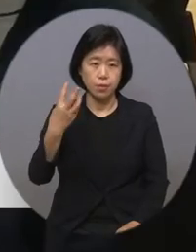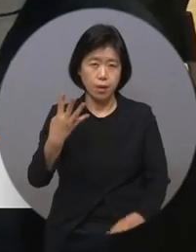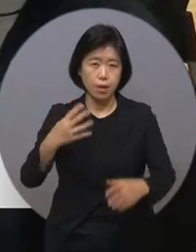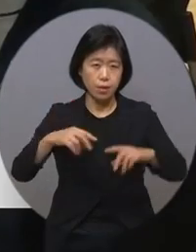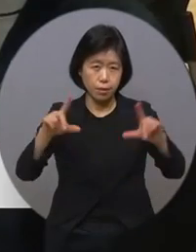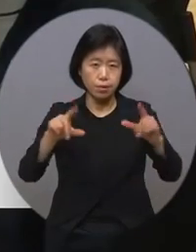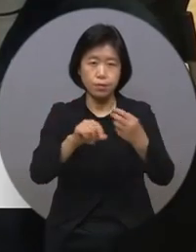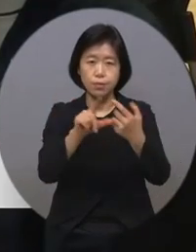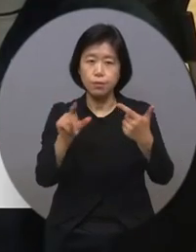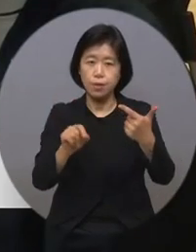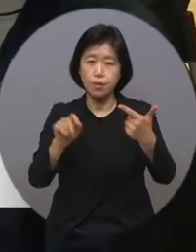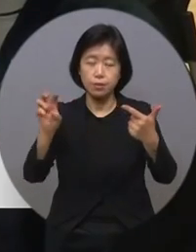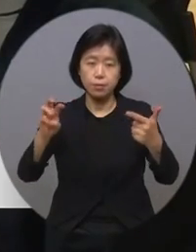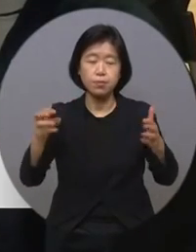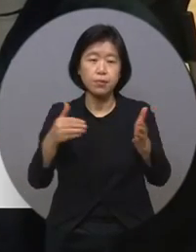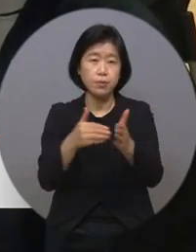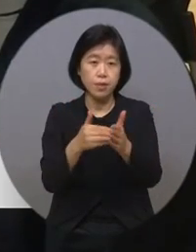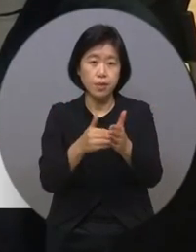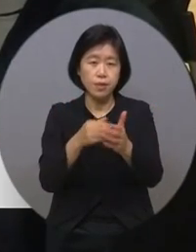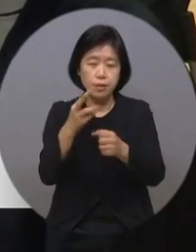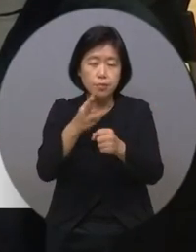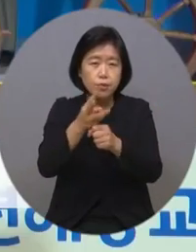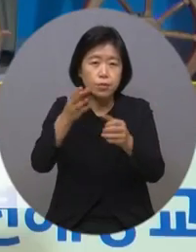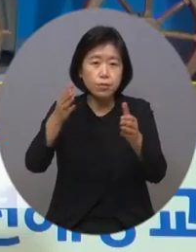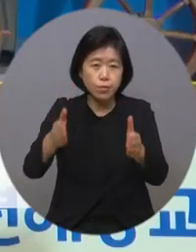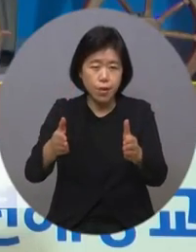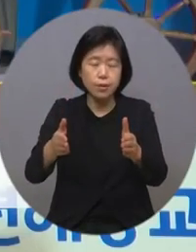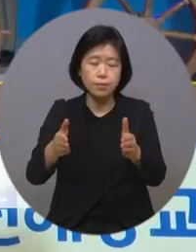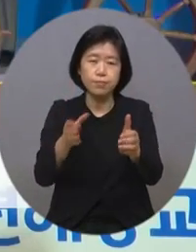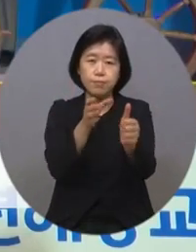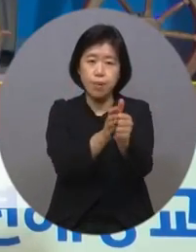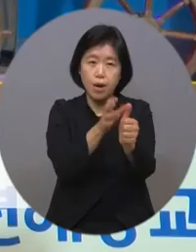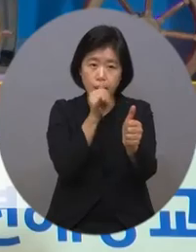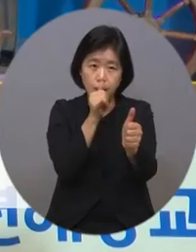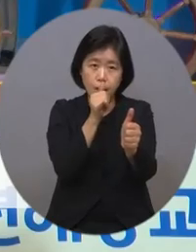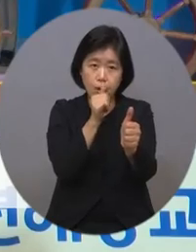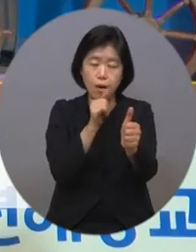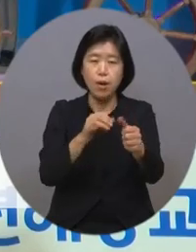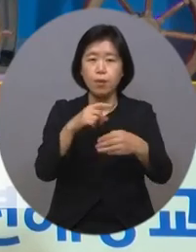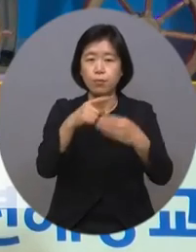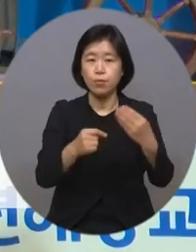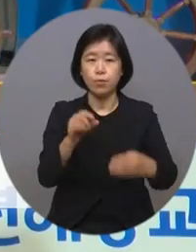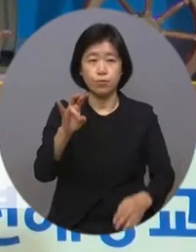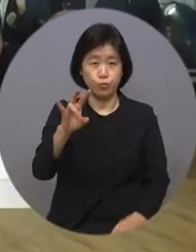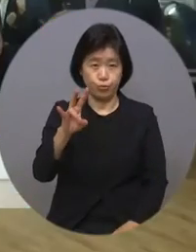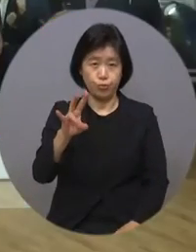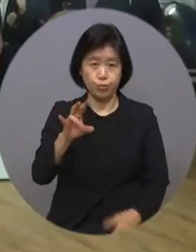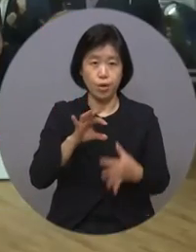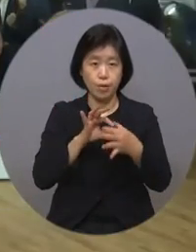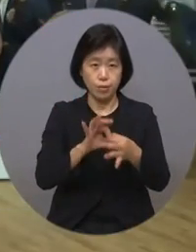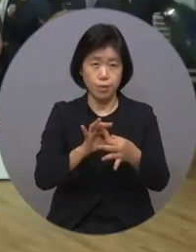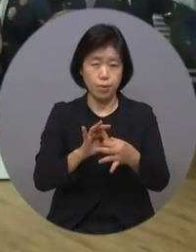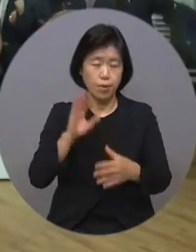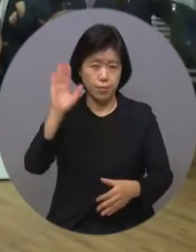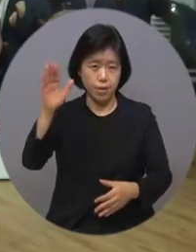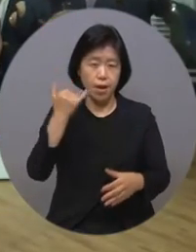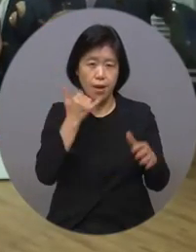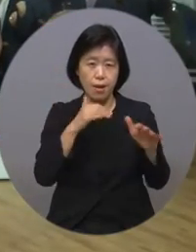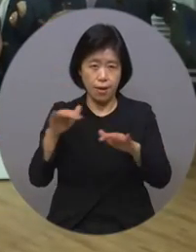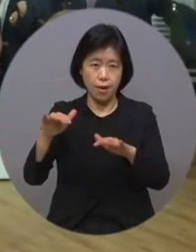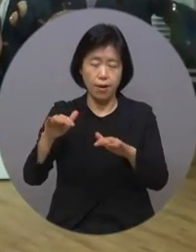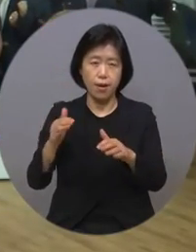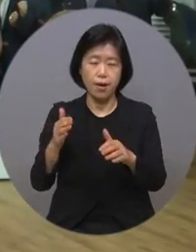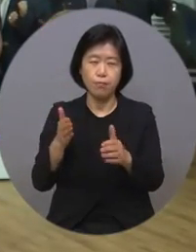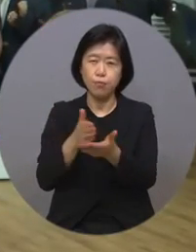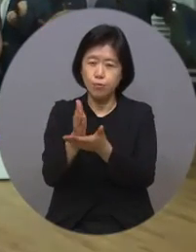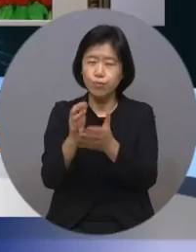6월 30일까지 3년간 운영을 맡아 24개 프로그램을 통해 미래 해양인재 양성에 나서게 됩니다.